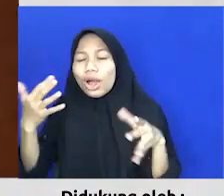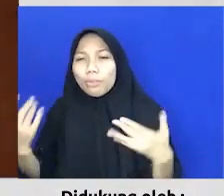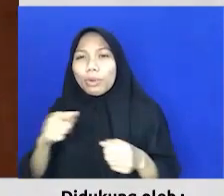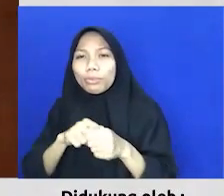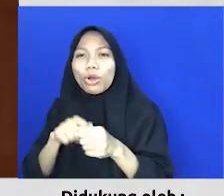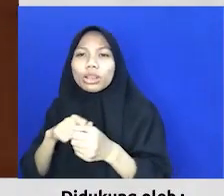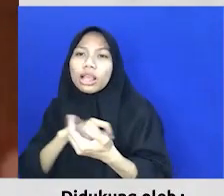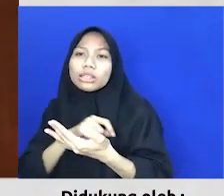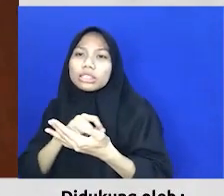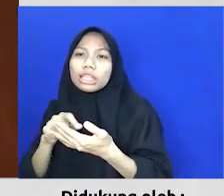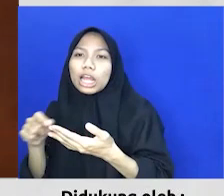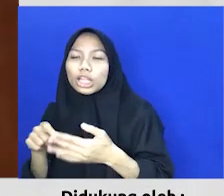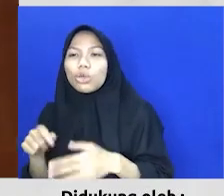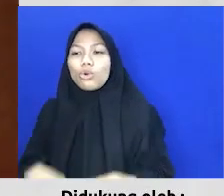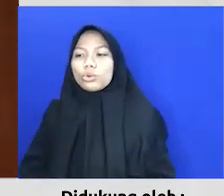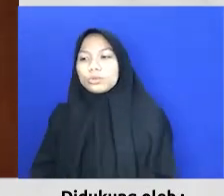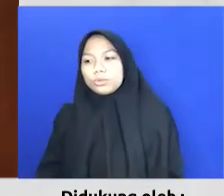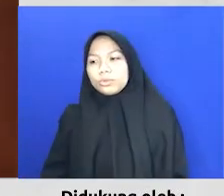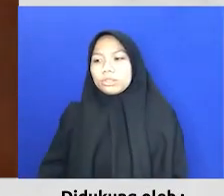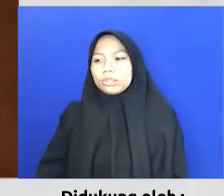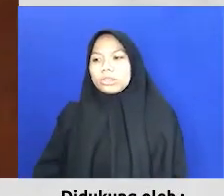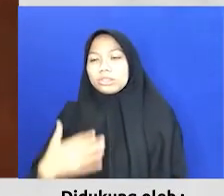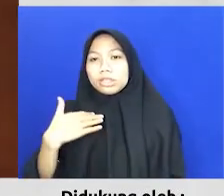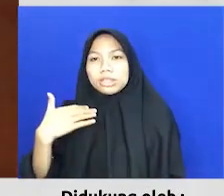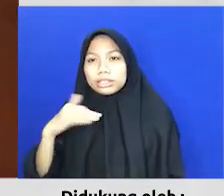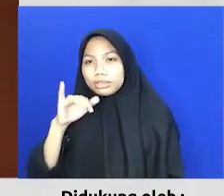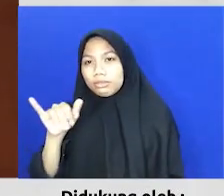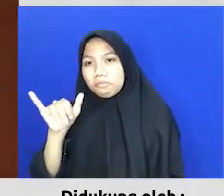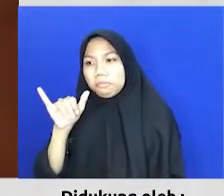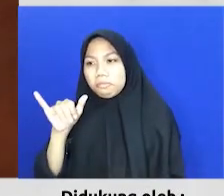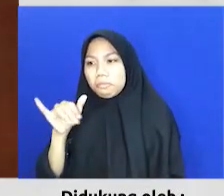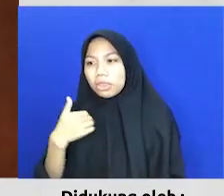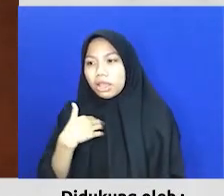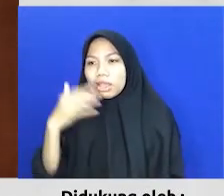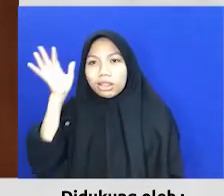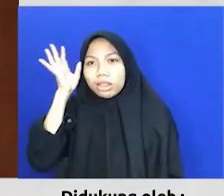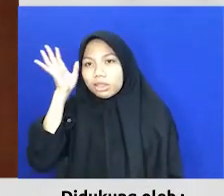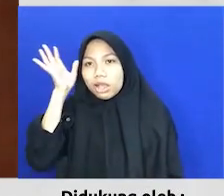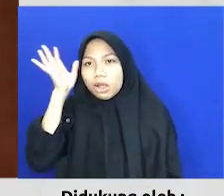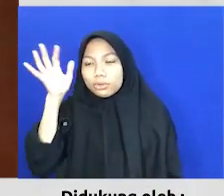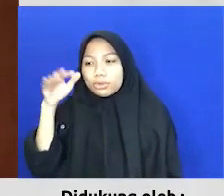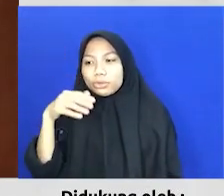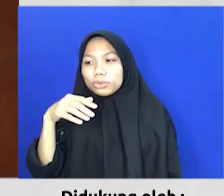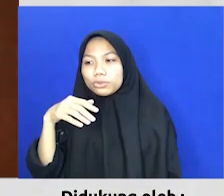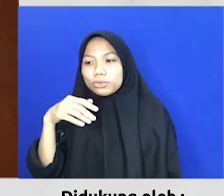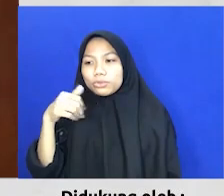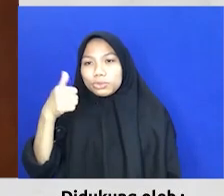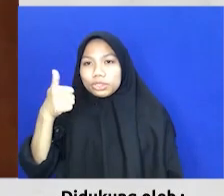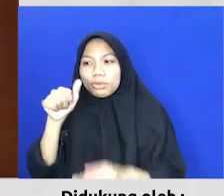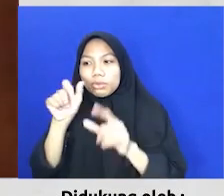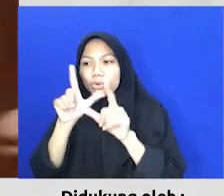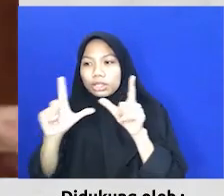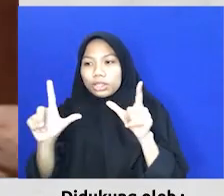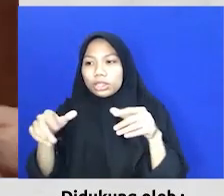pengalaman ke dalam kata-kata kan begitu. Nah, ketika saya ke